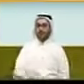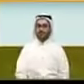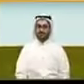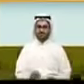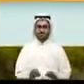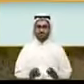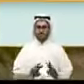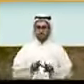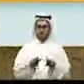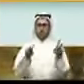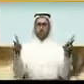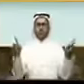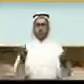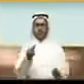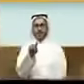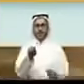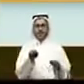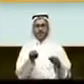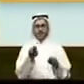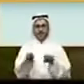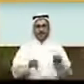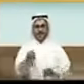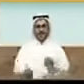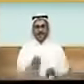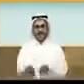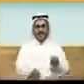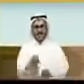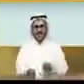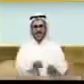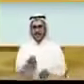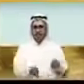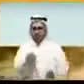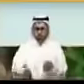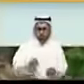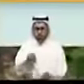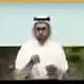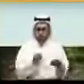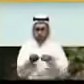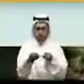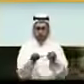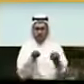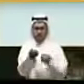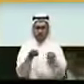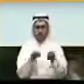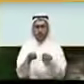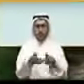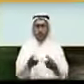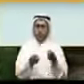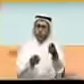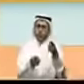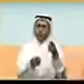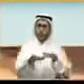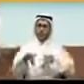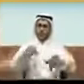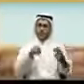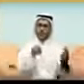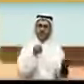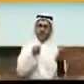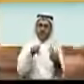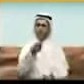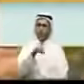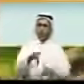غير المعتادة جرت في تل لوسا بوسط البرتغال، حيث قاد سوردو سيارته في طريق مخصص